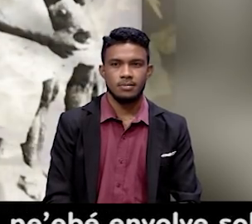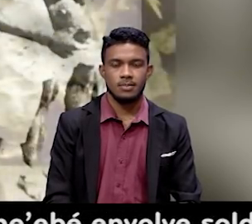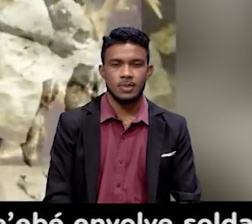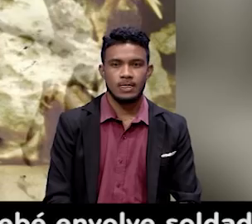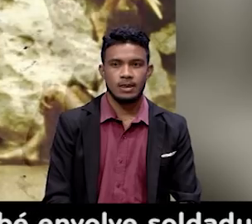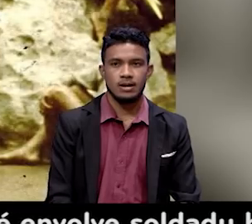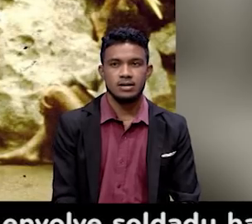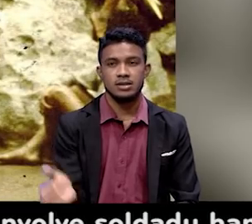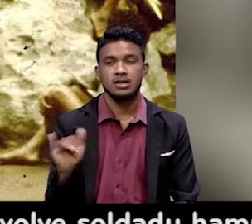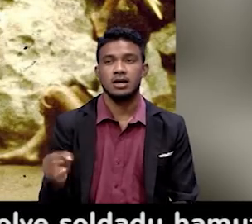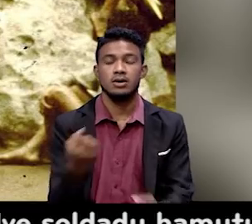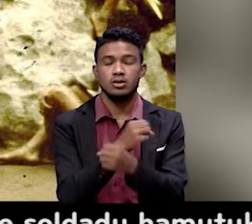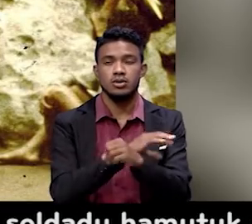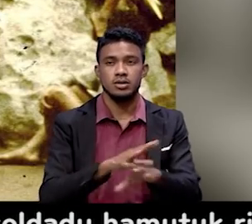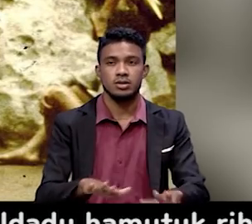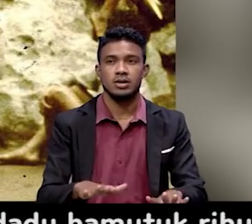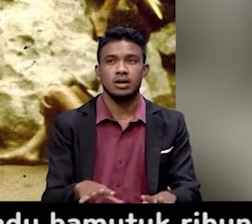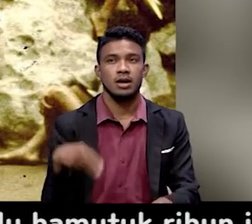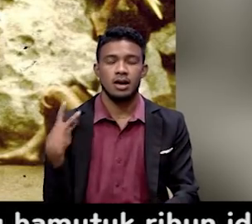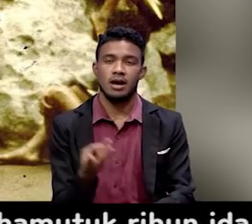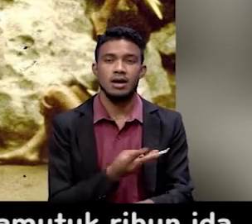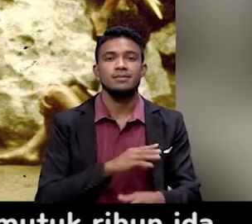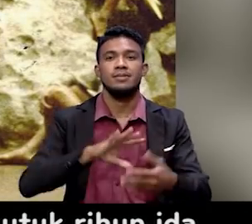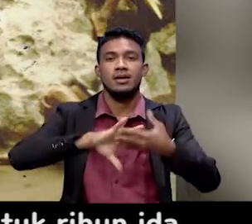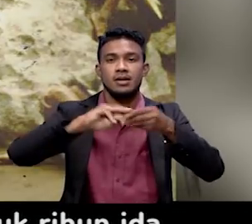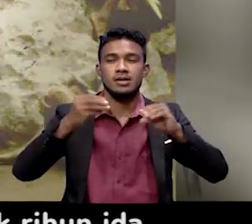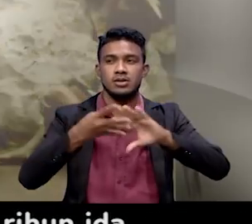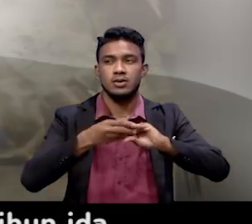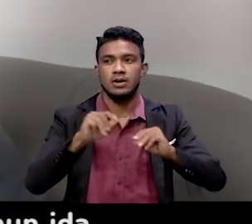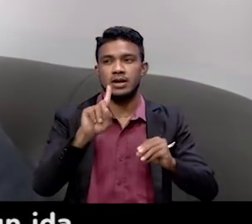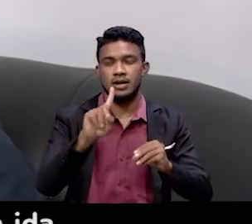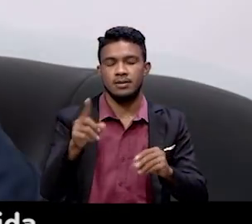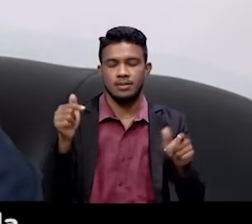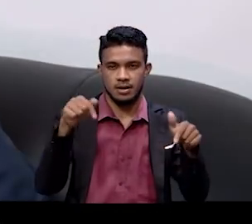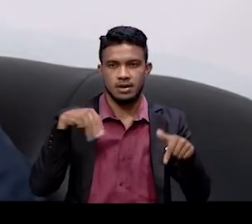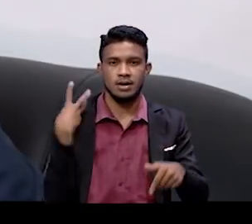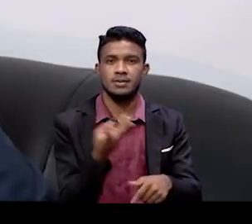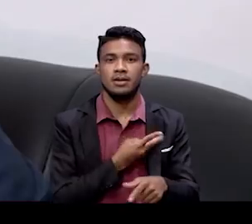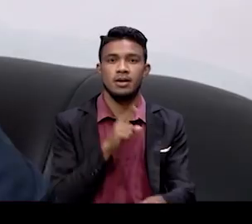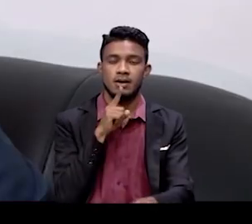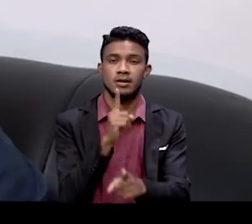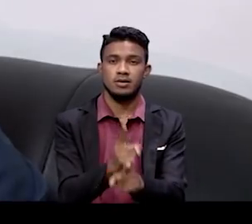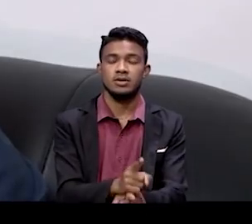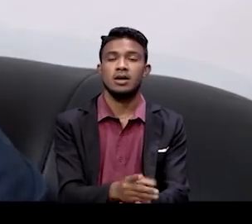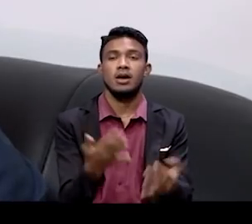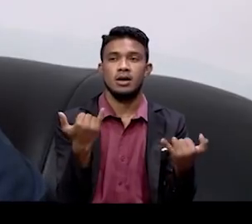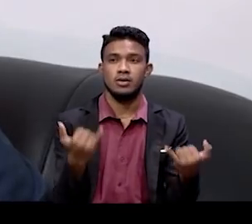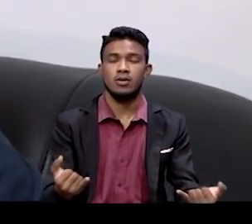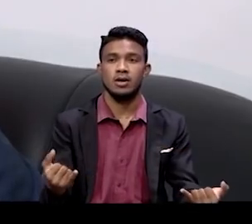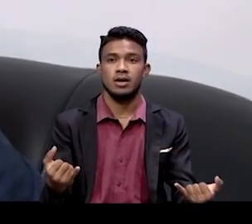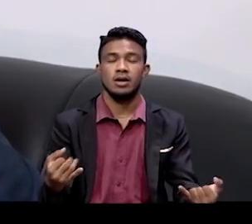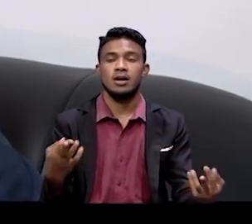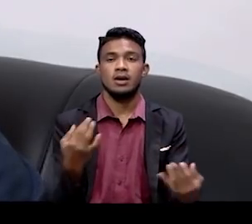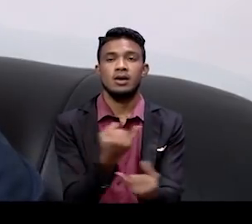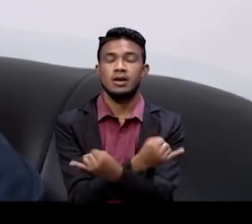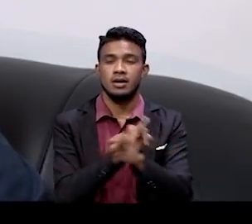sira husik hela det ami memoria ida ba ami realidade me kohin lorong residensia ne behau